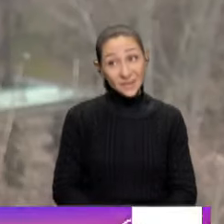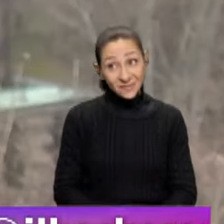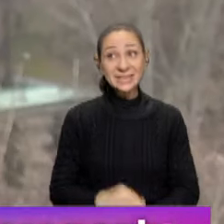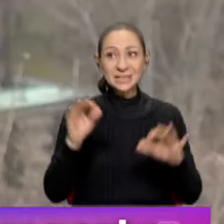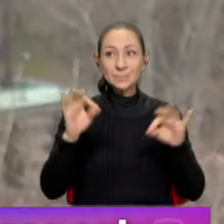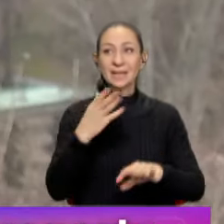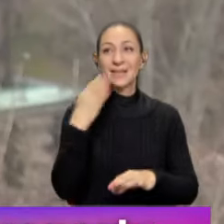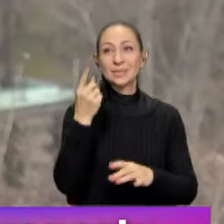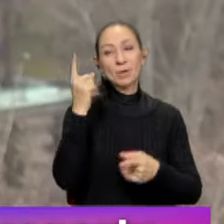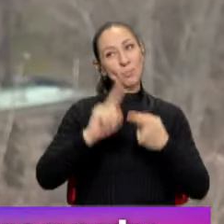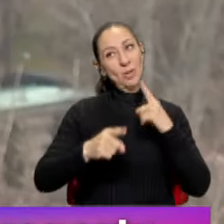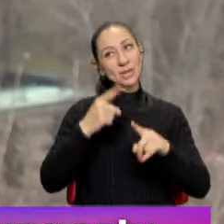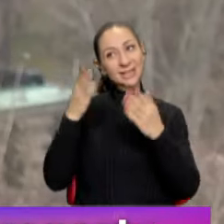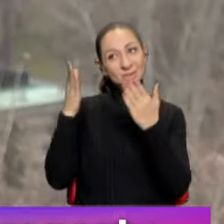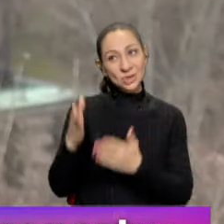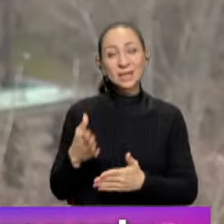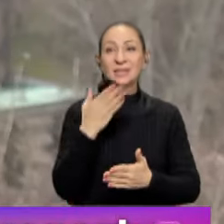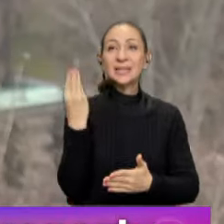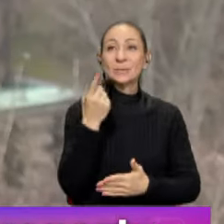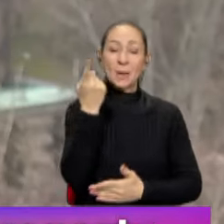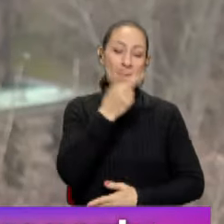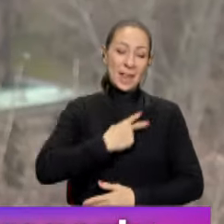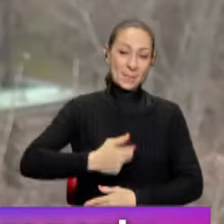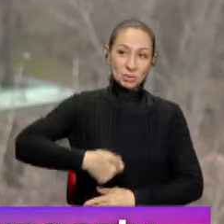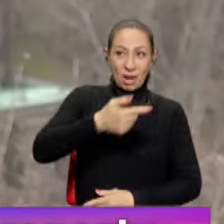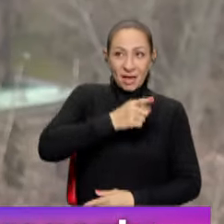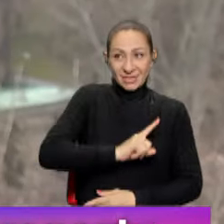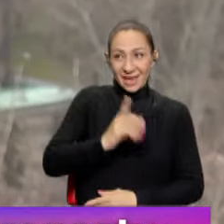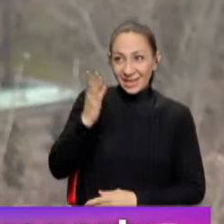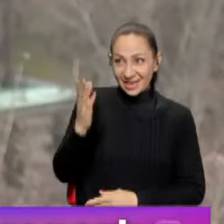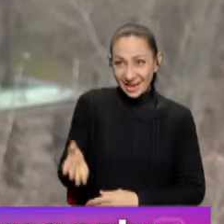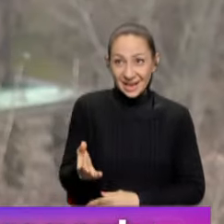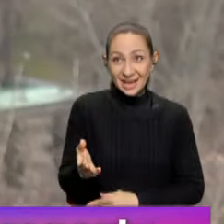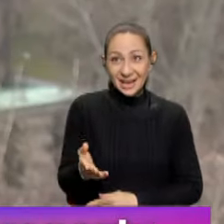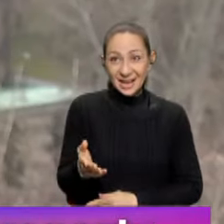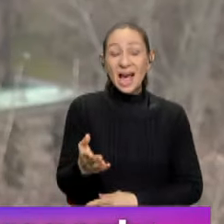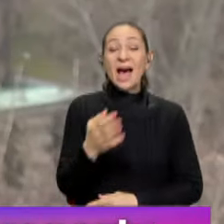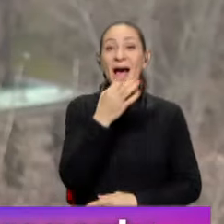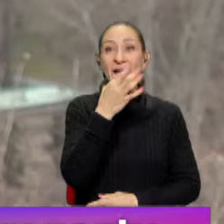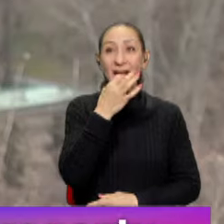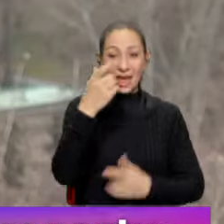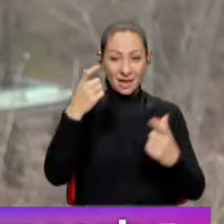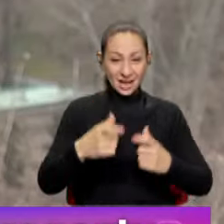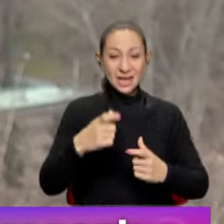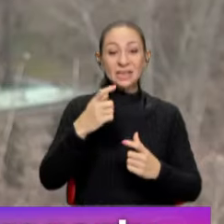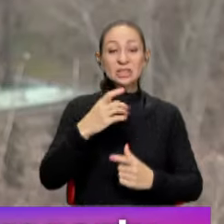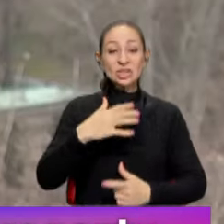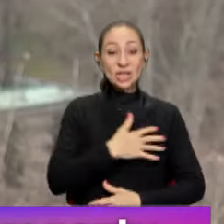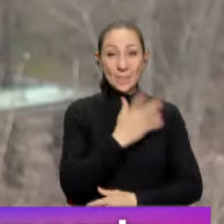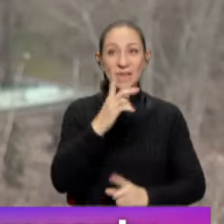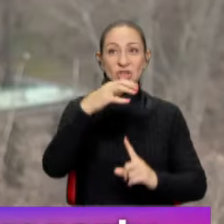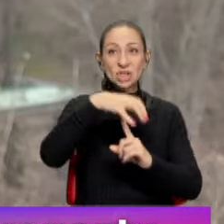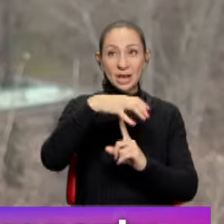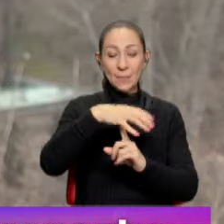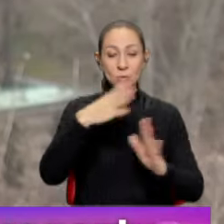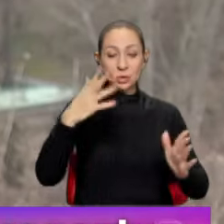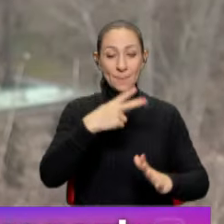Şimdi genç bir siyasetçi, genç bir belediye başkanı adayı Ankara'da Cumhuriyet Halk Partisi'nin